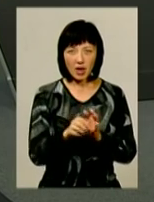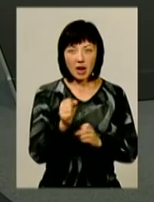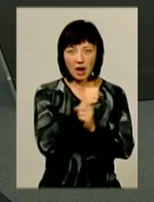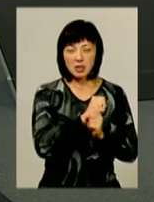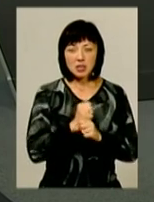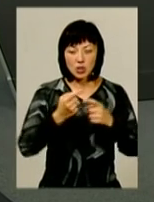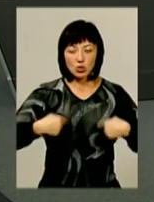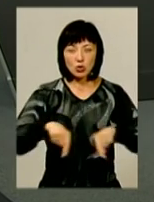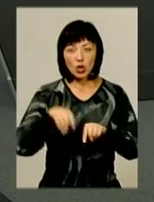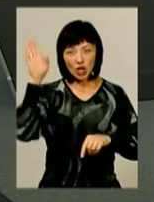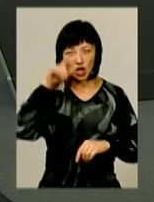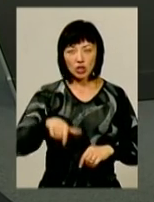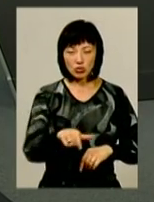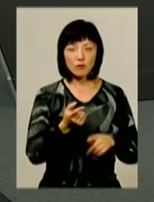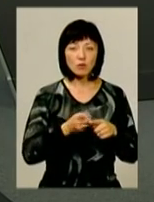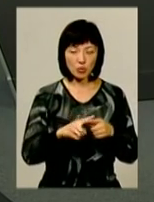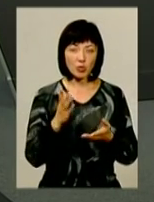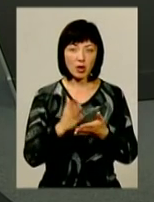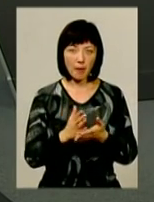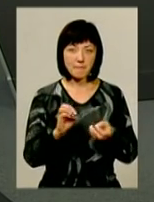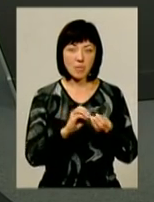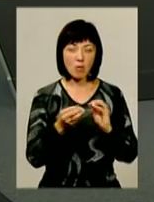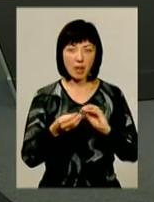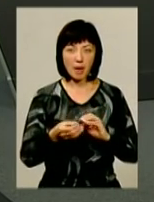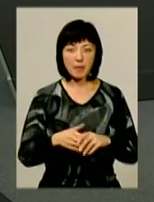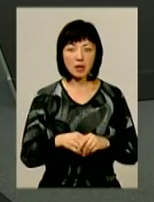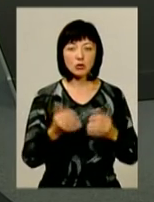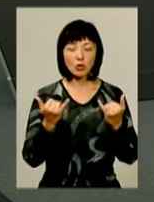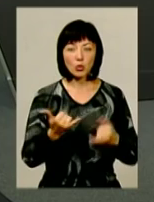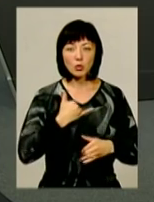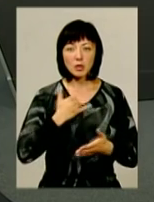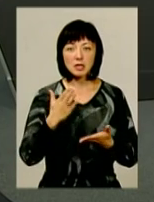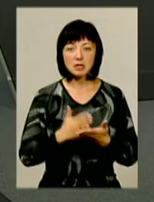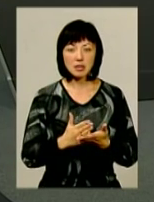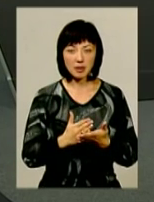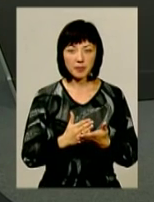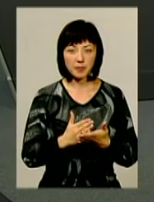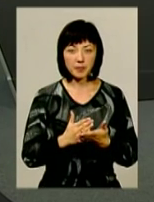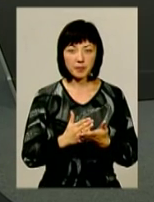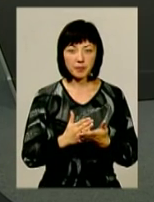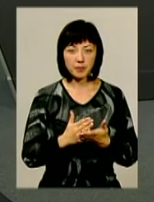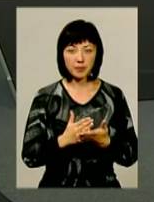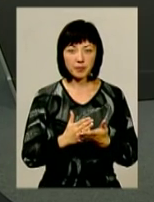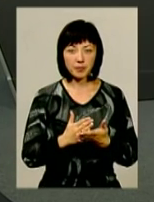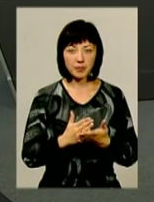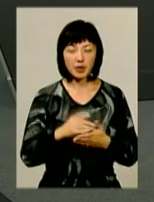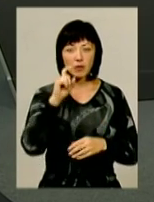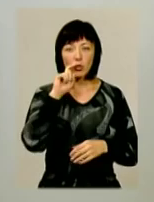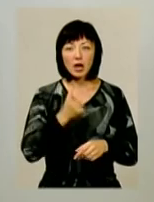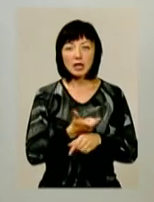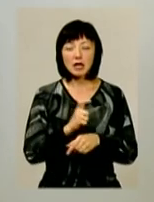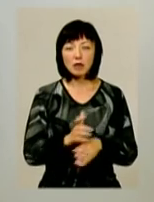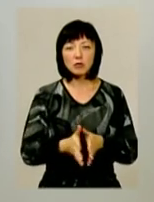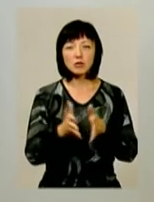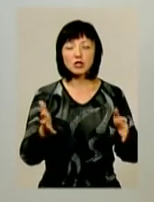річок. В цьому є вся проблема. Сьогодні в нас є, ви ж знаємо, ми всі, що у нас в Україні найбільший